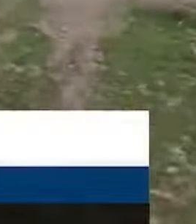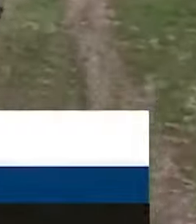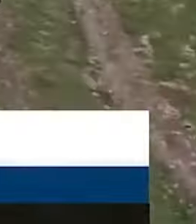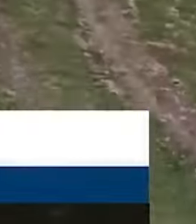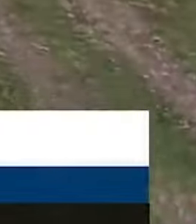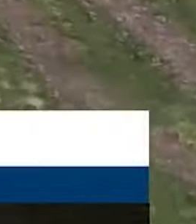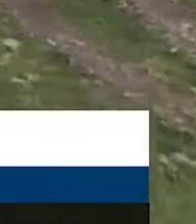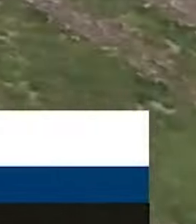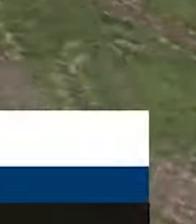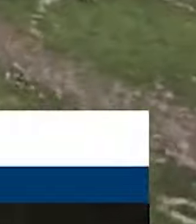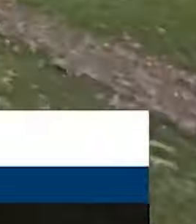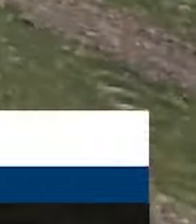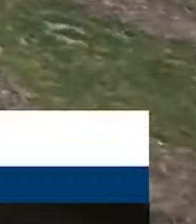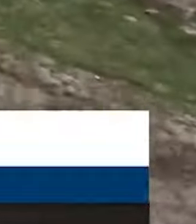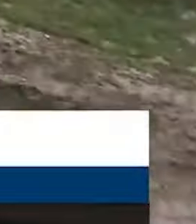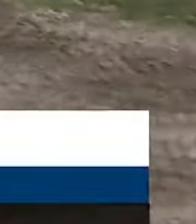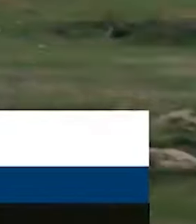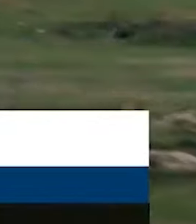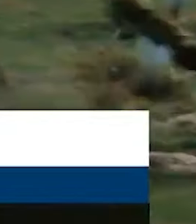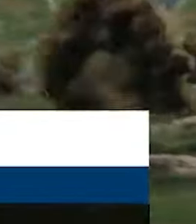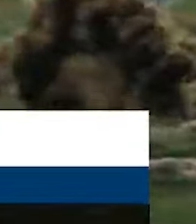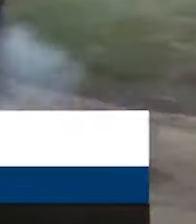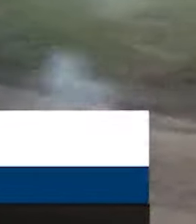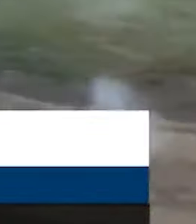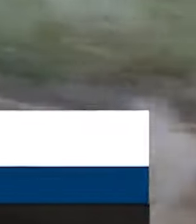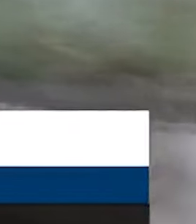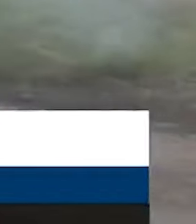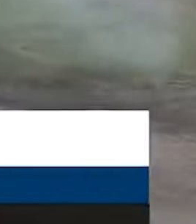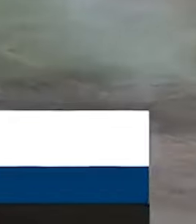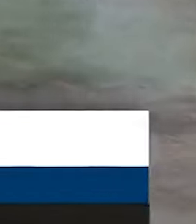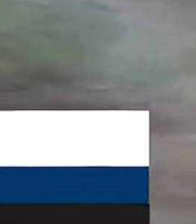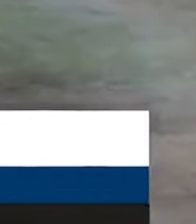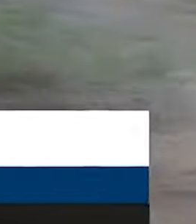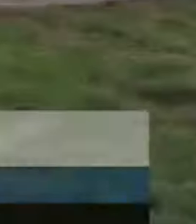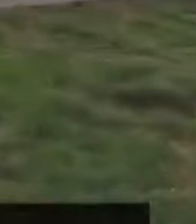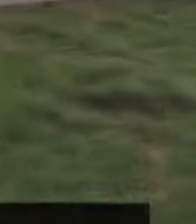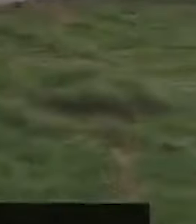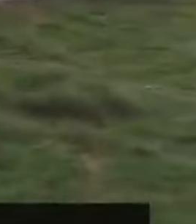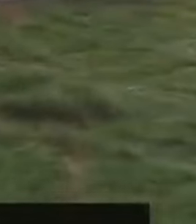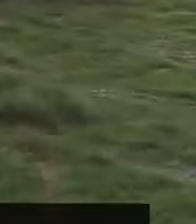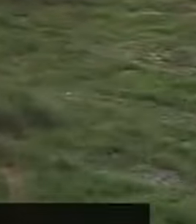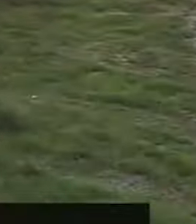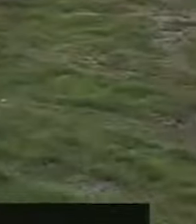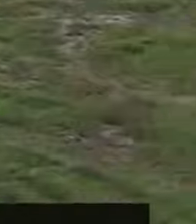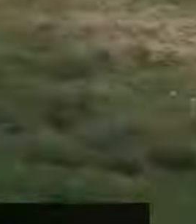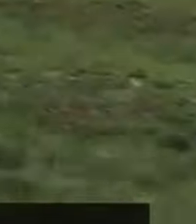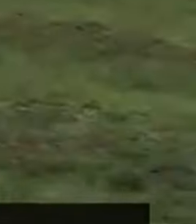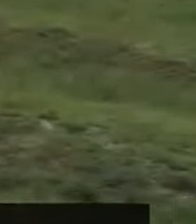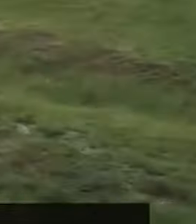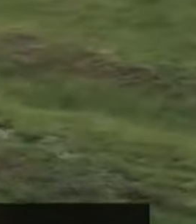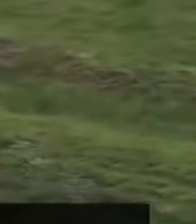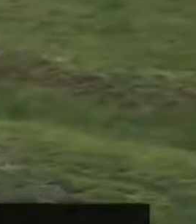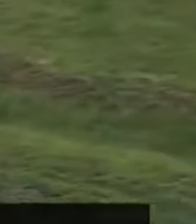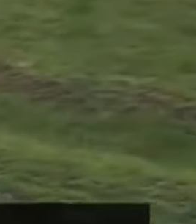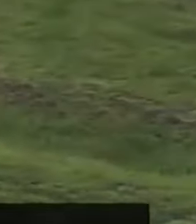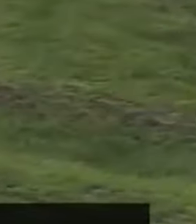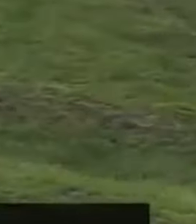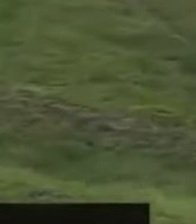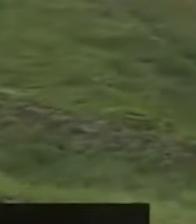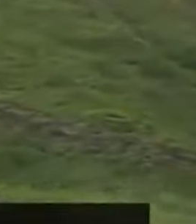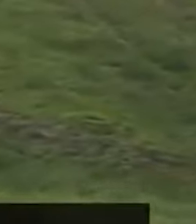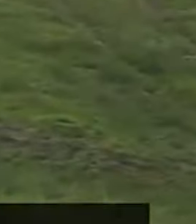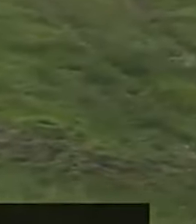포탑을 회전하며 기동하는 전차. 연막탄을 터뜨린 뒤 장애물을 넘어섭니다. 지난 5월 루마니아에서